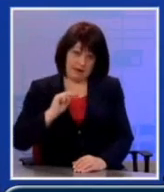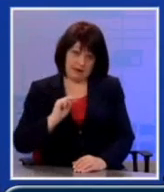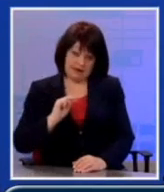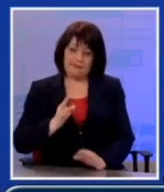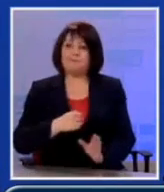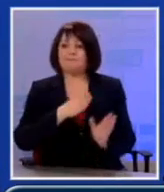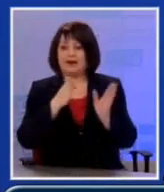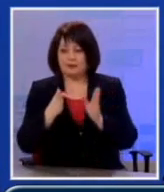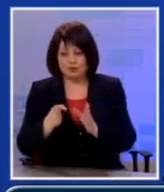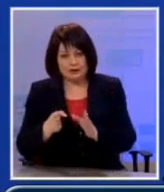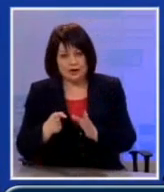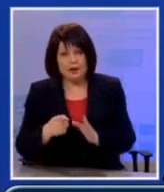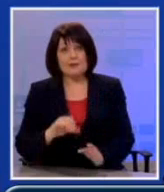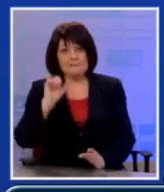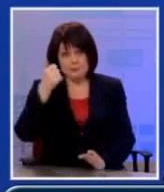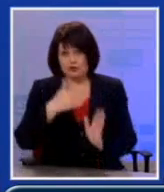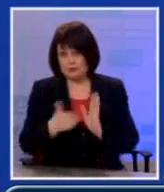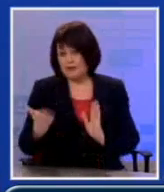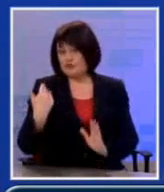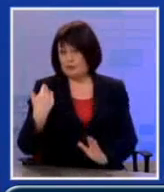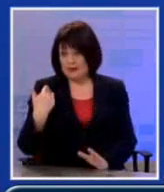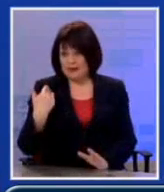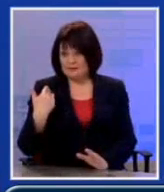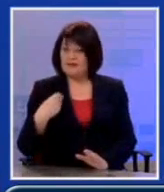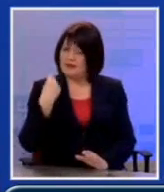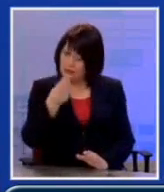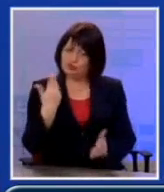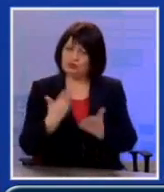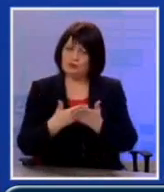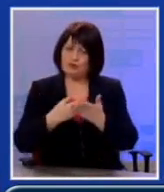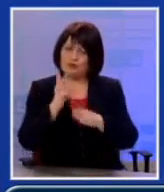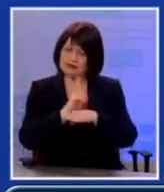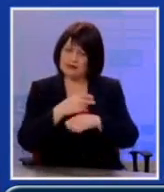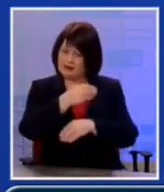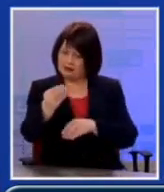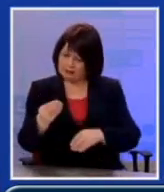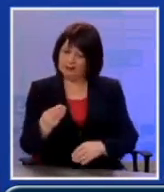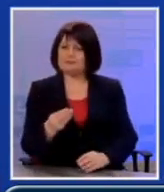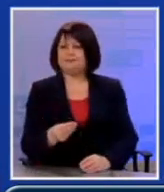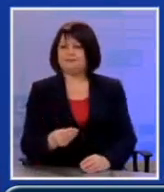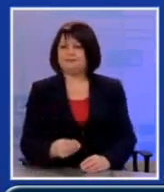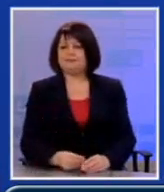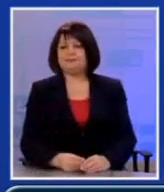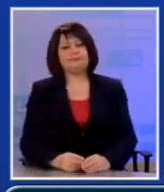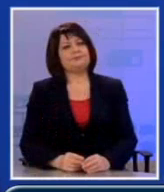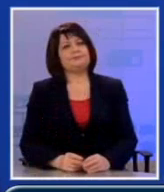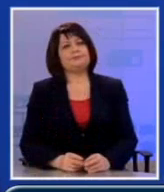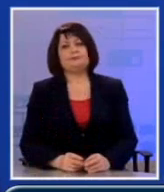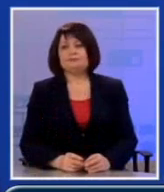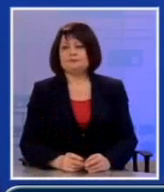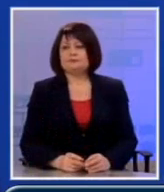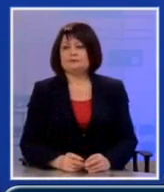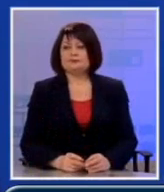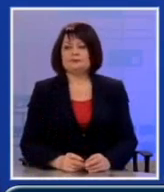Ταυτόχρονα ήταν η πρώτη κοινοβουλευτική περίοδος, θα σας δώσω και τα στοιχεία εν συνεχεία πιο αναλυτικά, αλλά